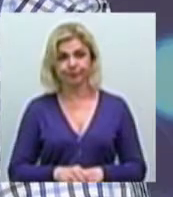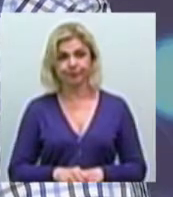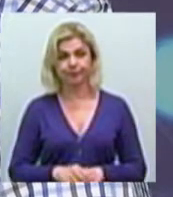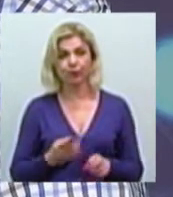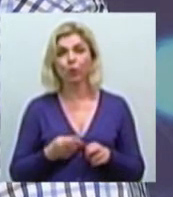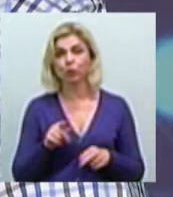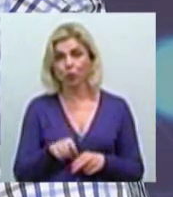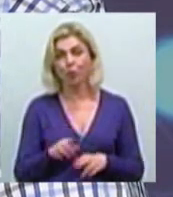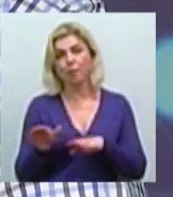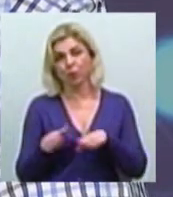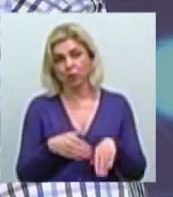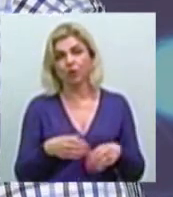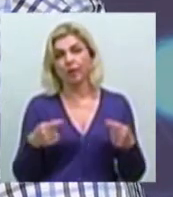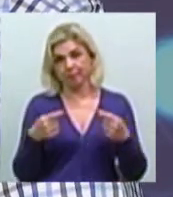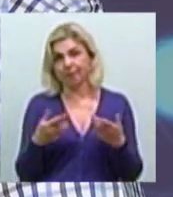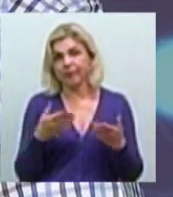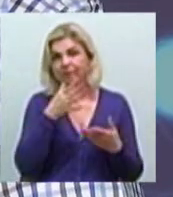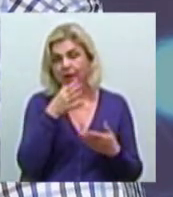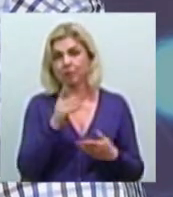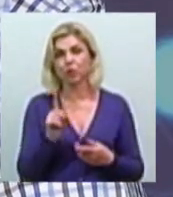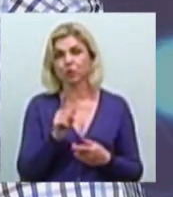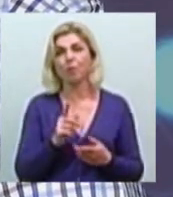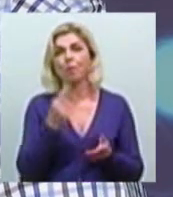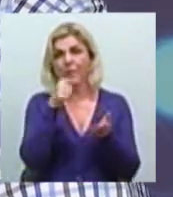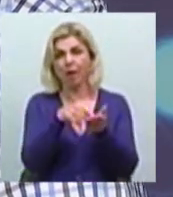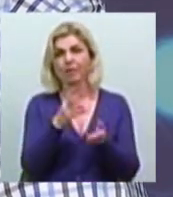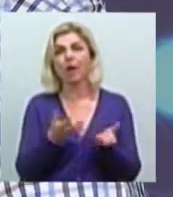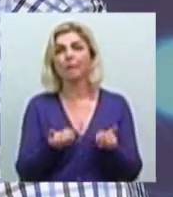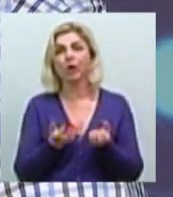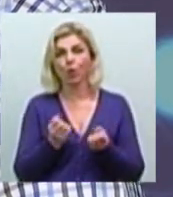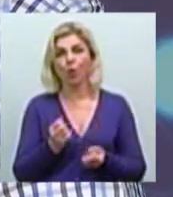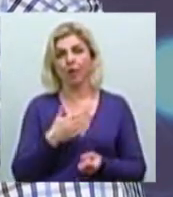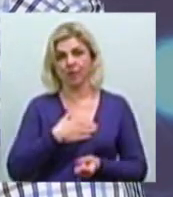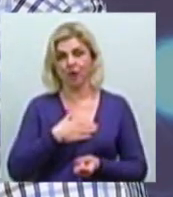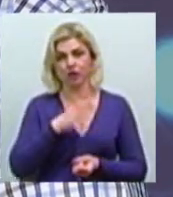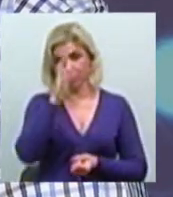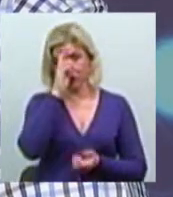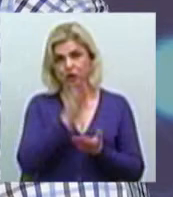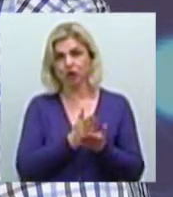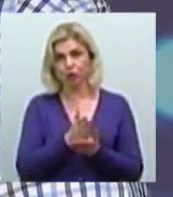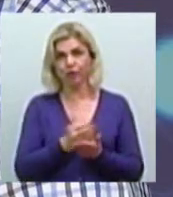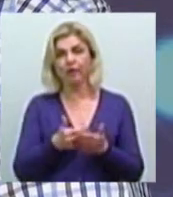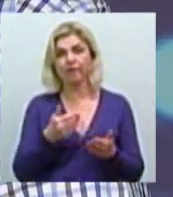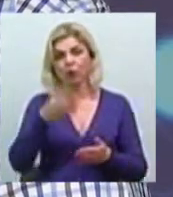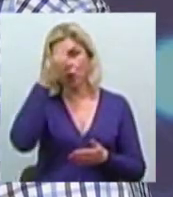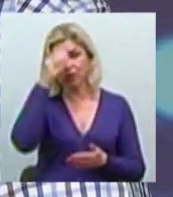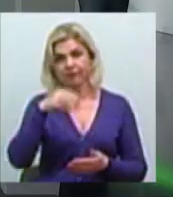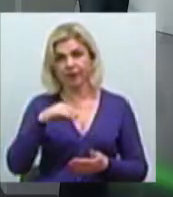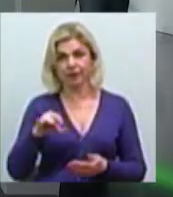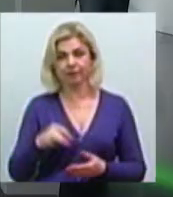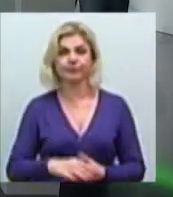це пішов певний час, щоб потрапити на прийом до наших чиновників від освіти. Я